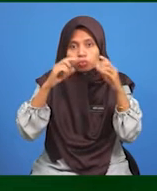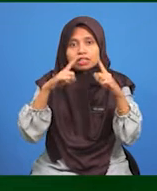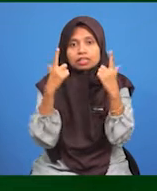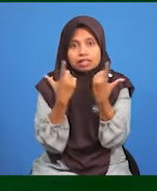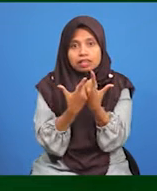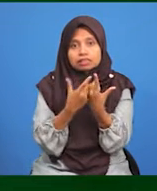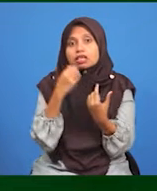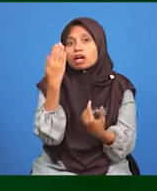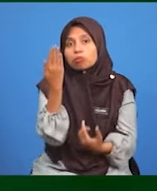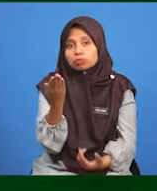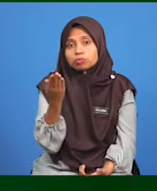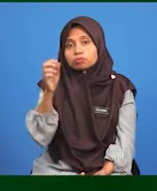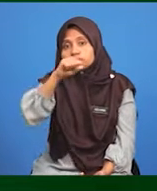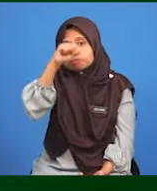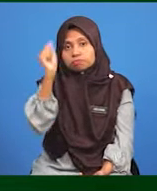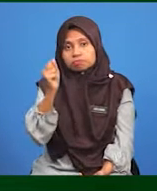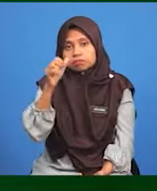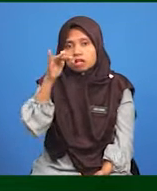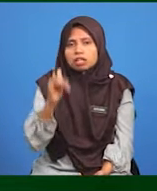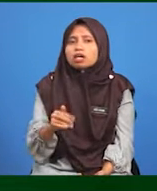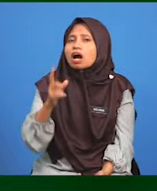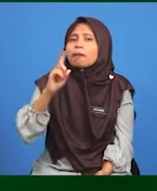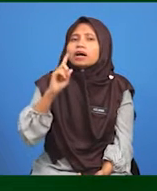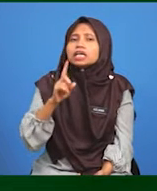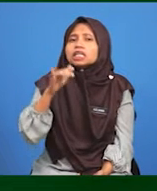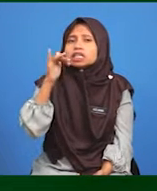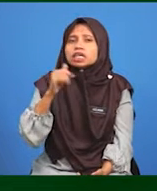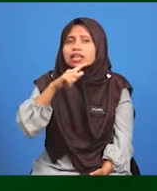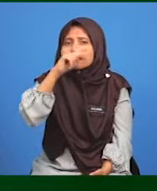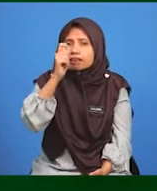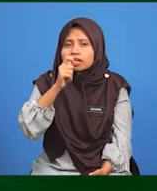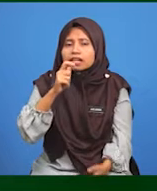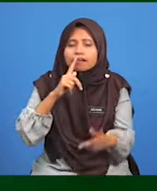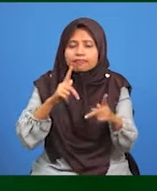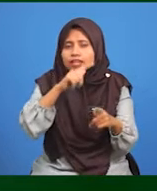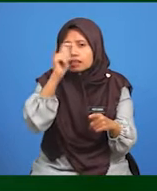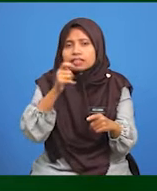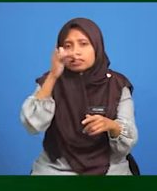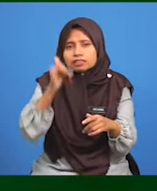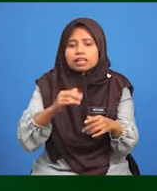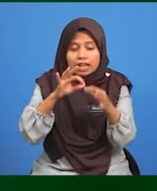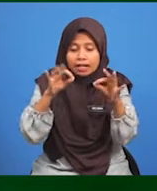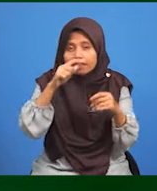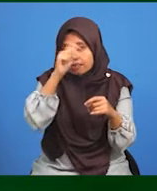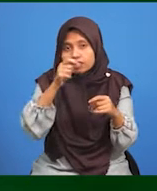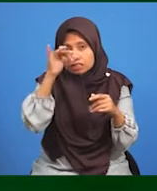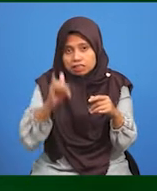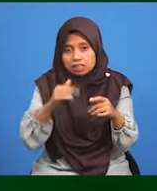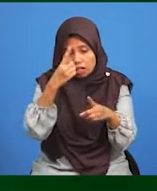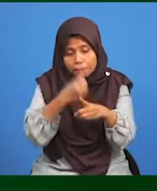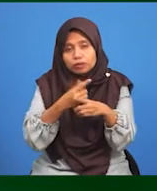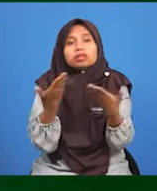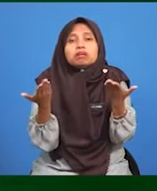kamu yang manakah ayat tanya yang Hai sahabat